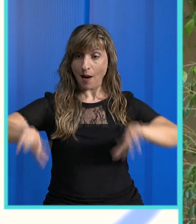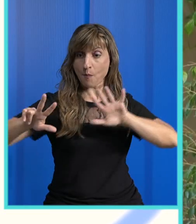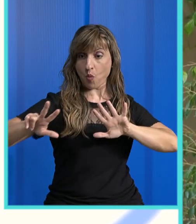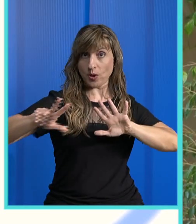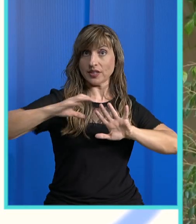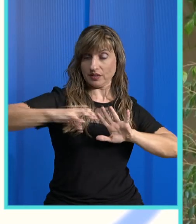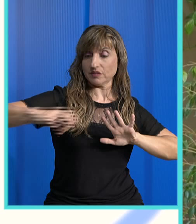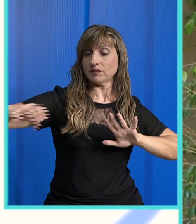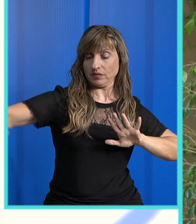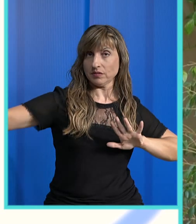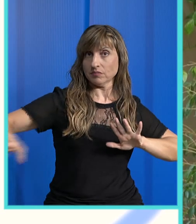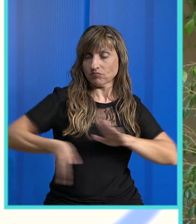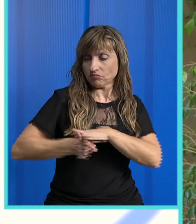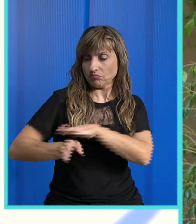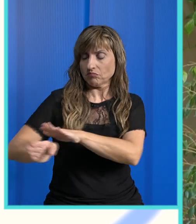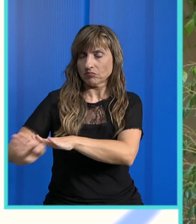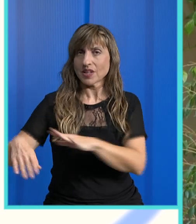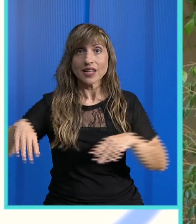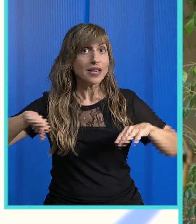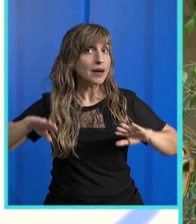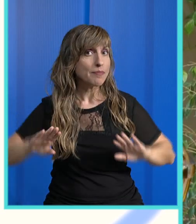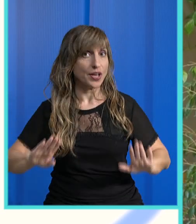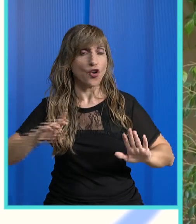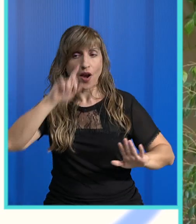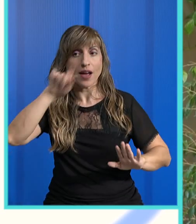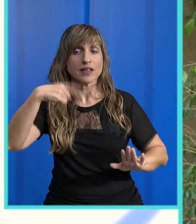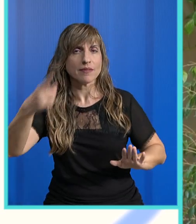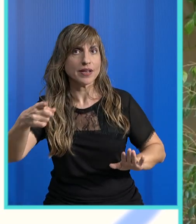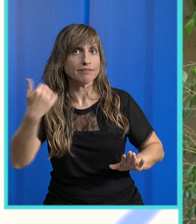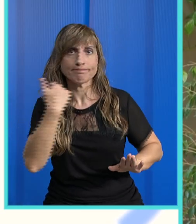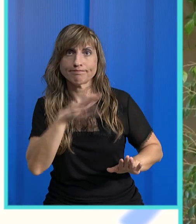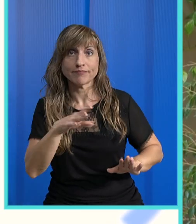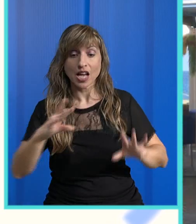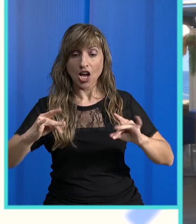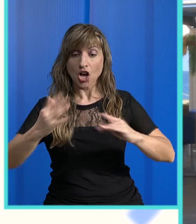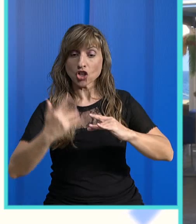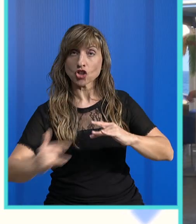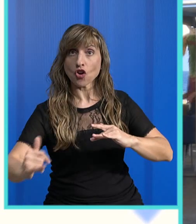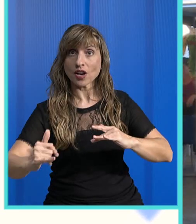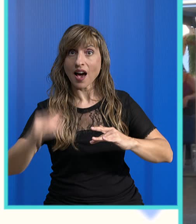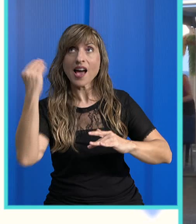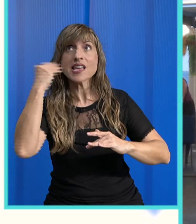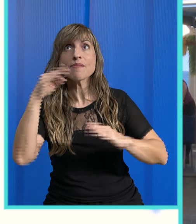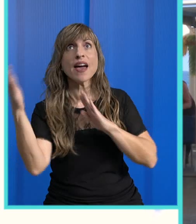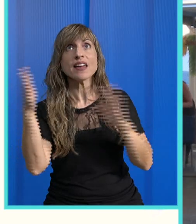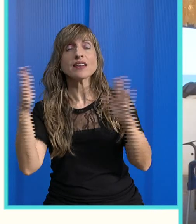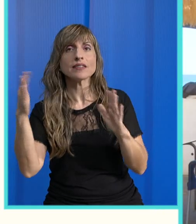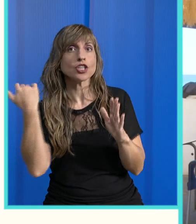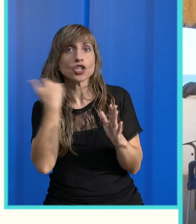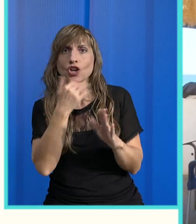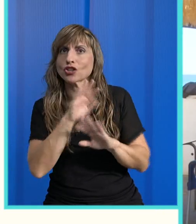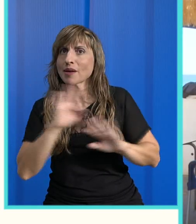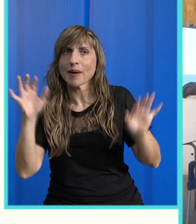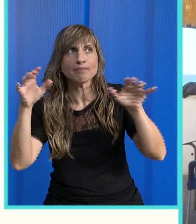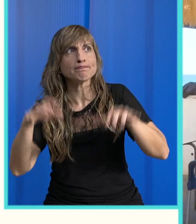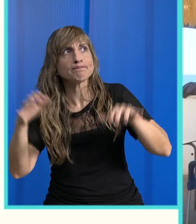pogut seguir mantenint les 8 però a nivell de sorra no sabem els temporals de l'hivern el que ens portarà. Aleshores